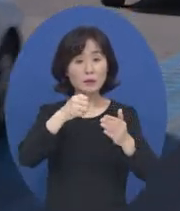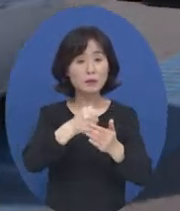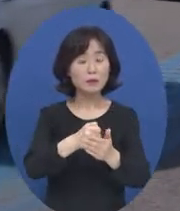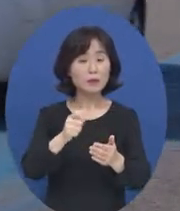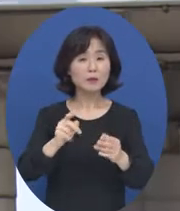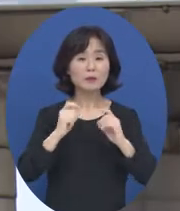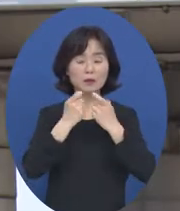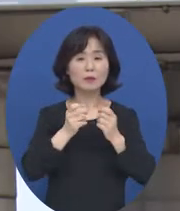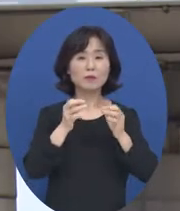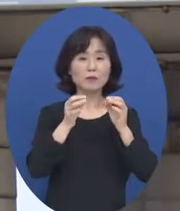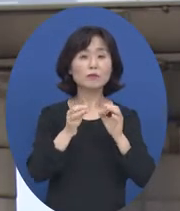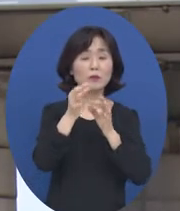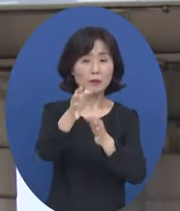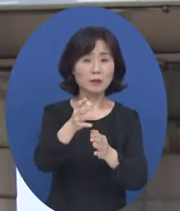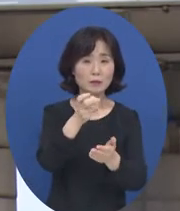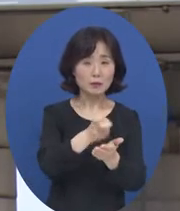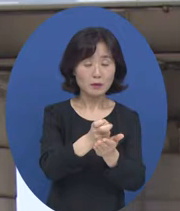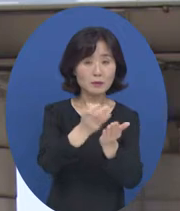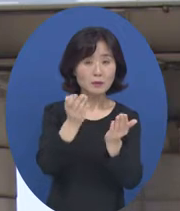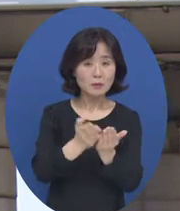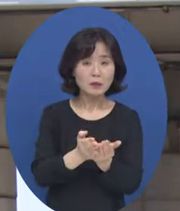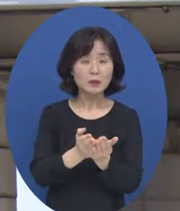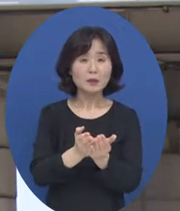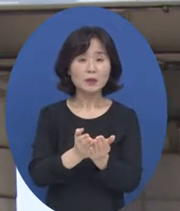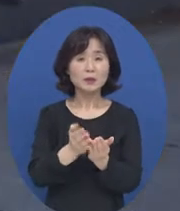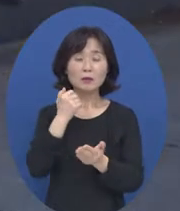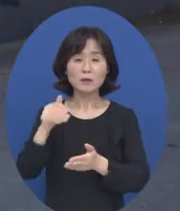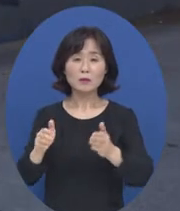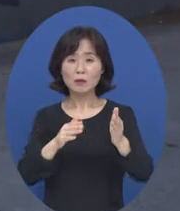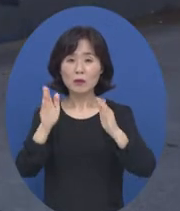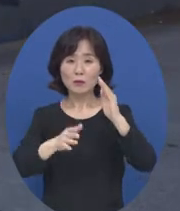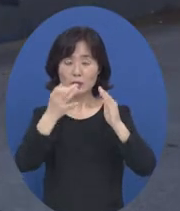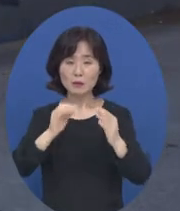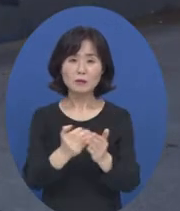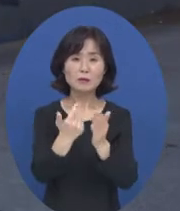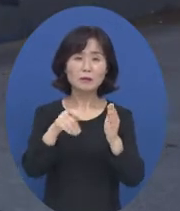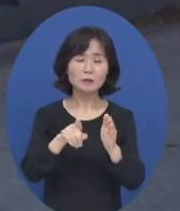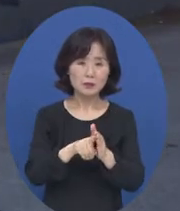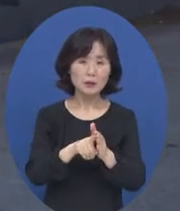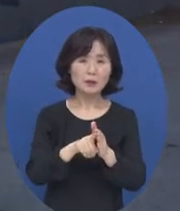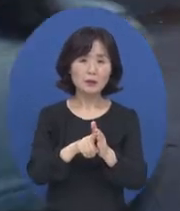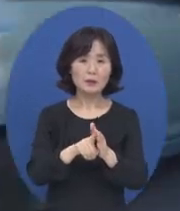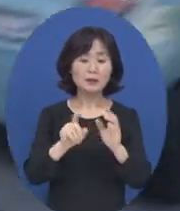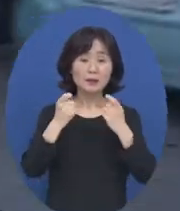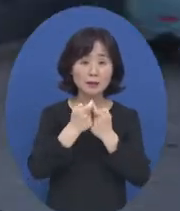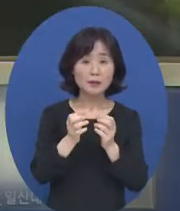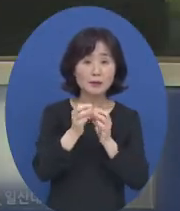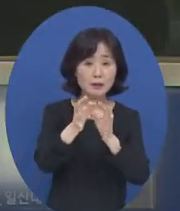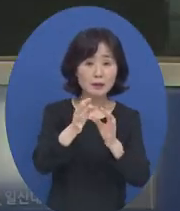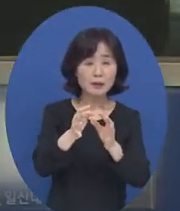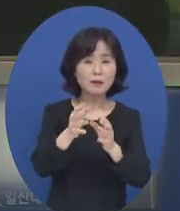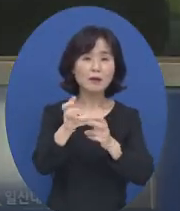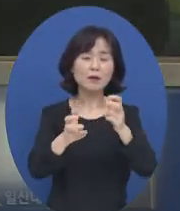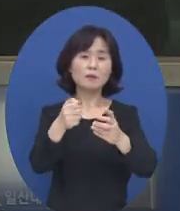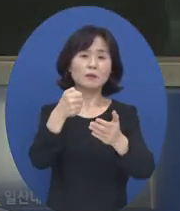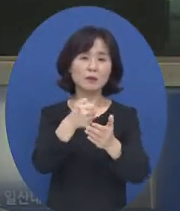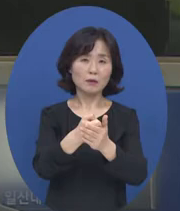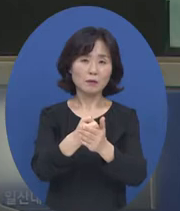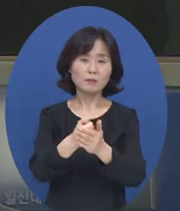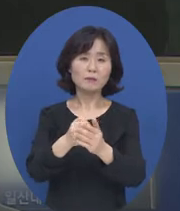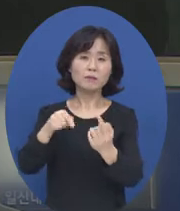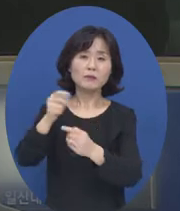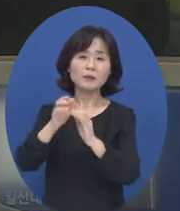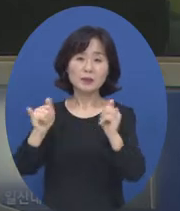따라 일산대교의 주무관청인 경기도가 공익증진을 위해 일산대교 민간투자사업의 대상 사업 지정 및 사업 시행자